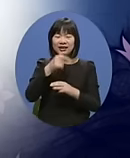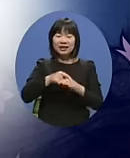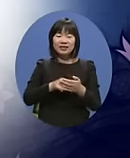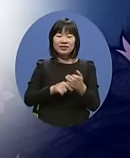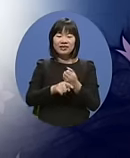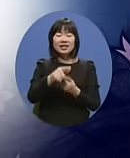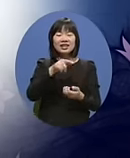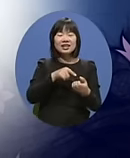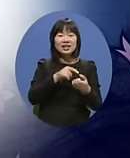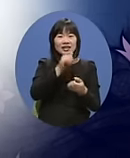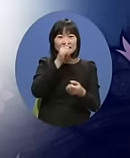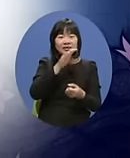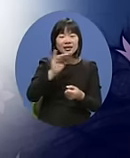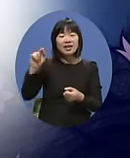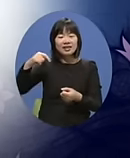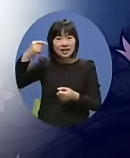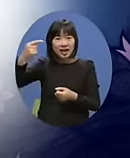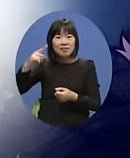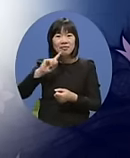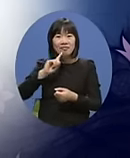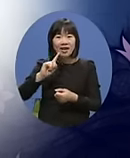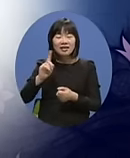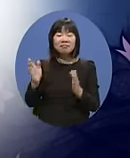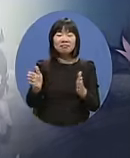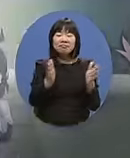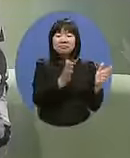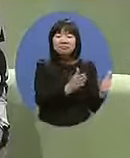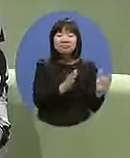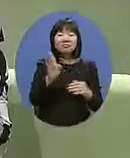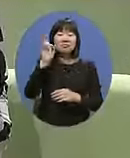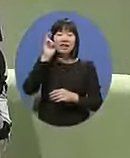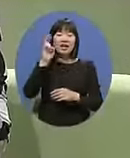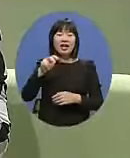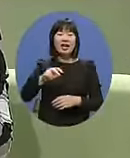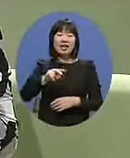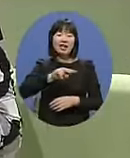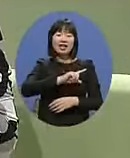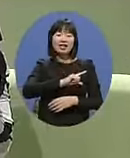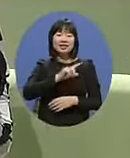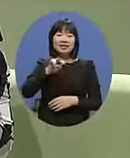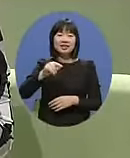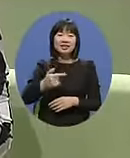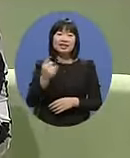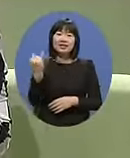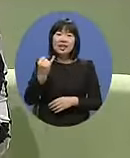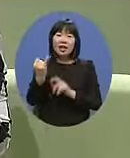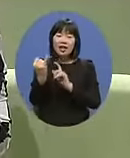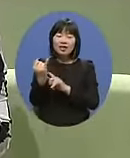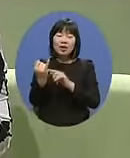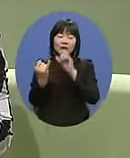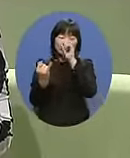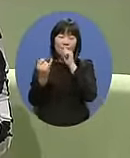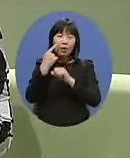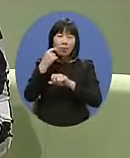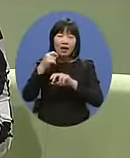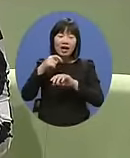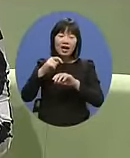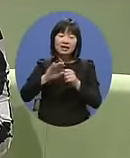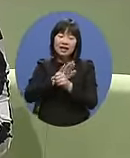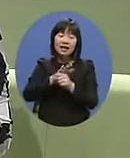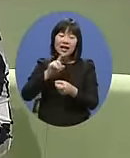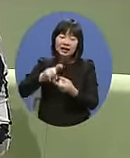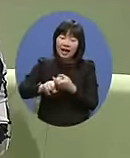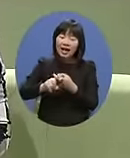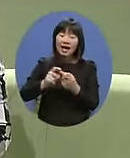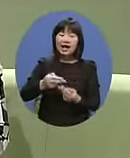이유가 있는데 그 다음에 좀 말씀을 드리고요. 네. 그래서 이때 아마 신데렐라가 엄마랑 좋은 애착 관계를 맺었던 것이 아마 이 세상을